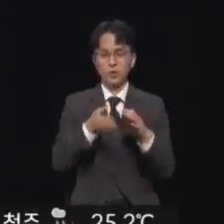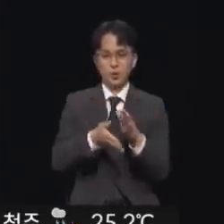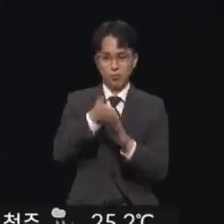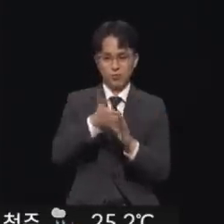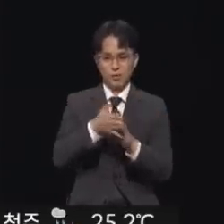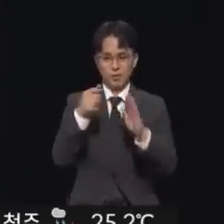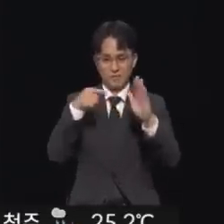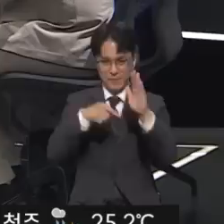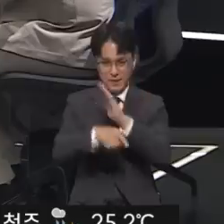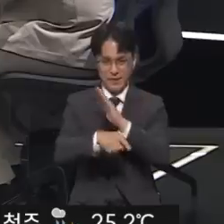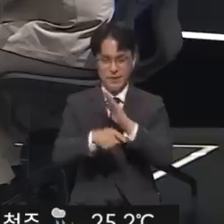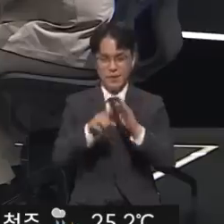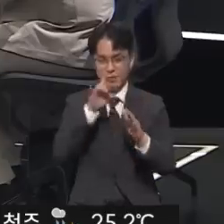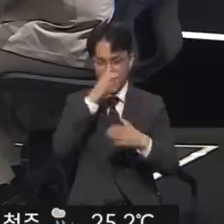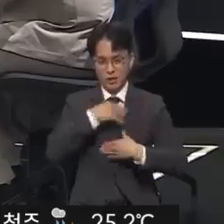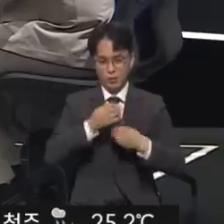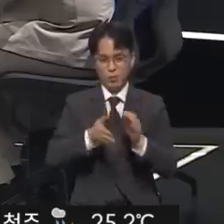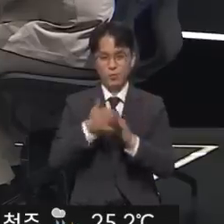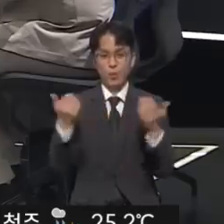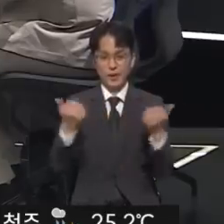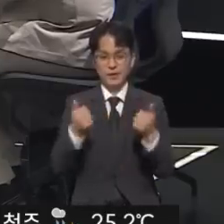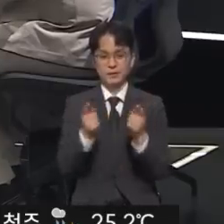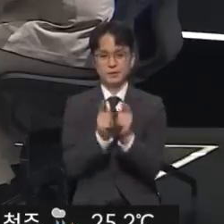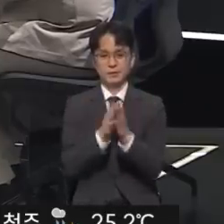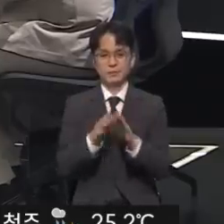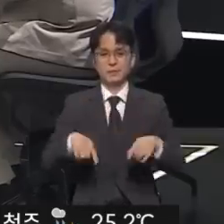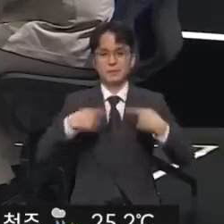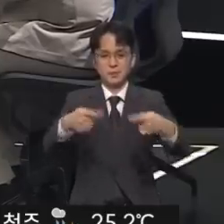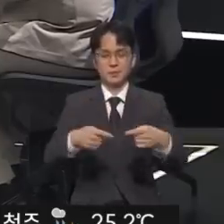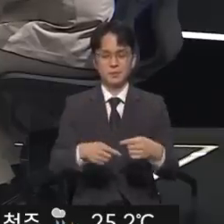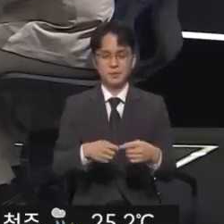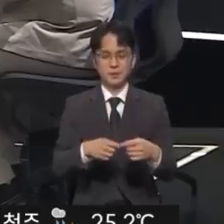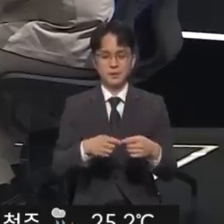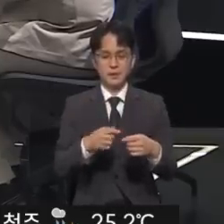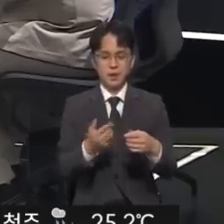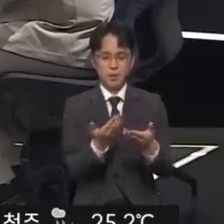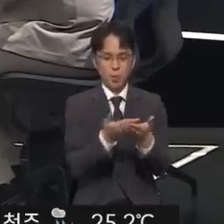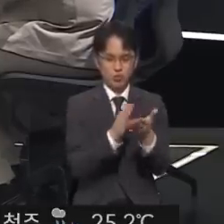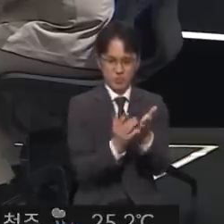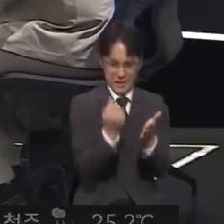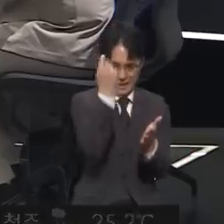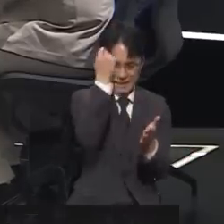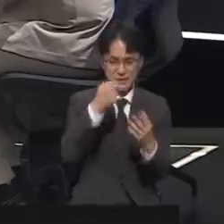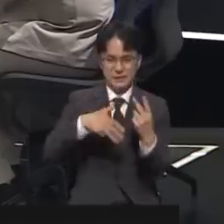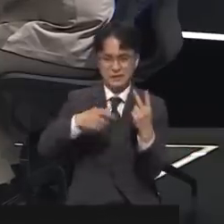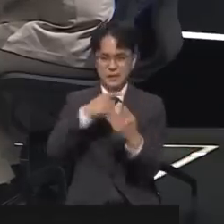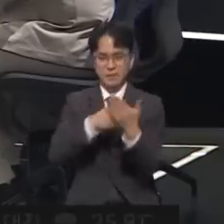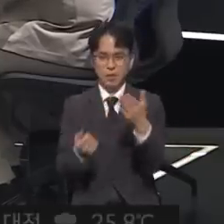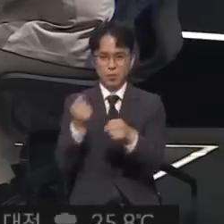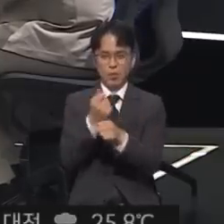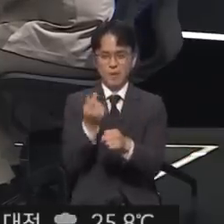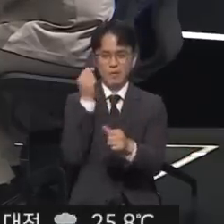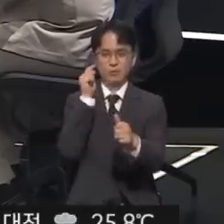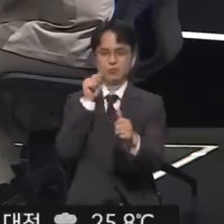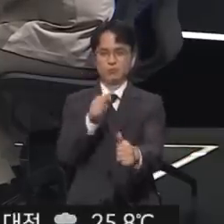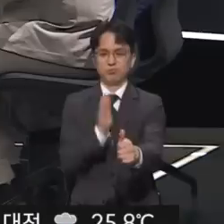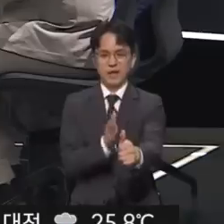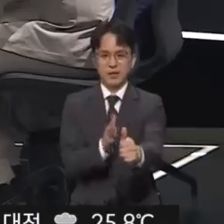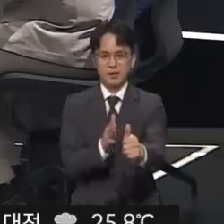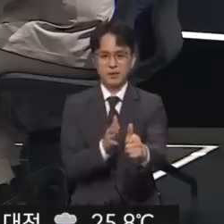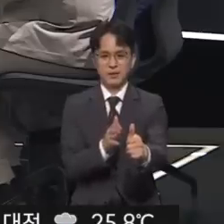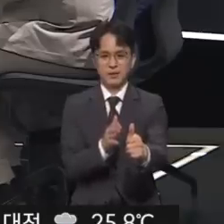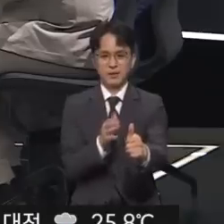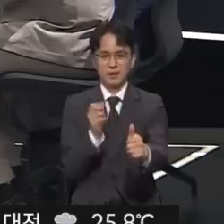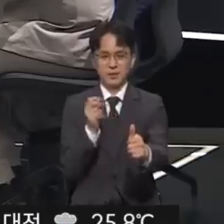연달아 주제 했는데요 신속한 복부와 2차 피해 방지를 하면서 요런 말을 했습니다 최악의 겸